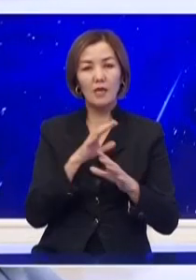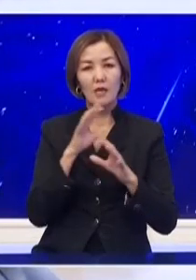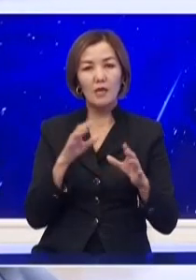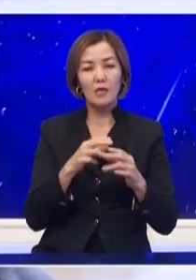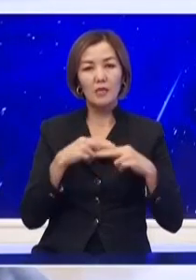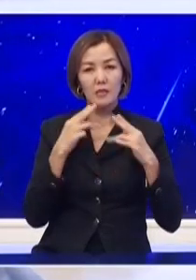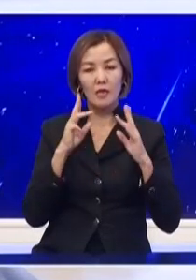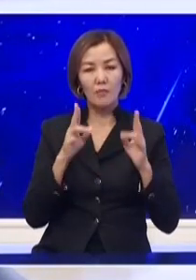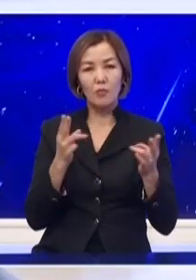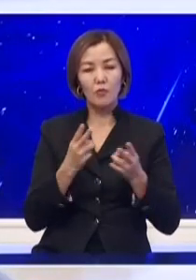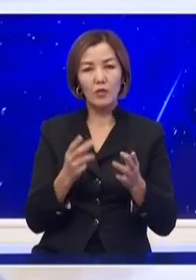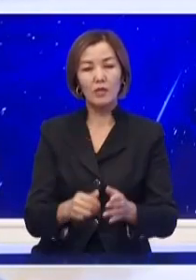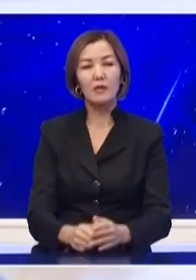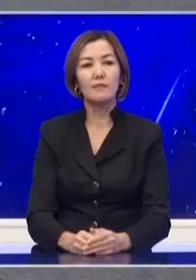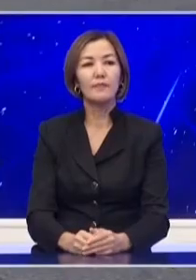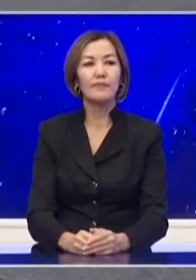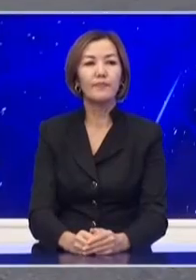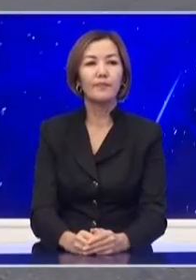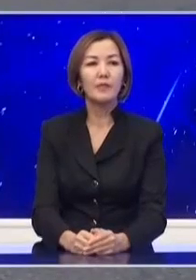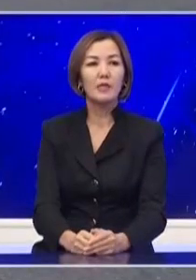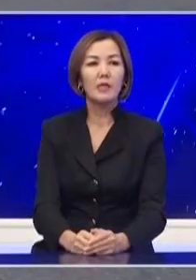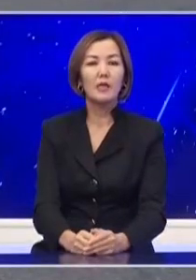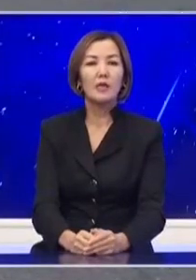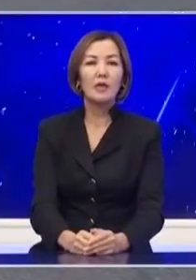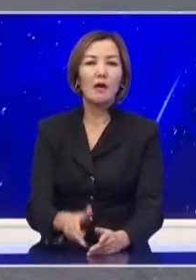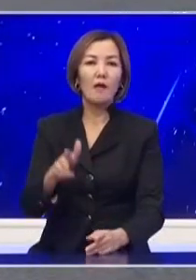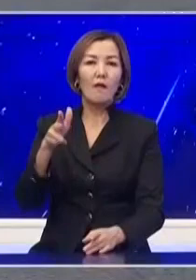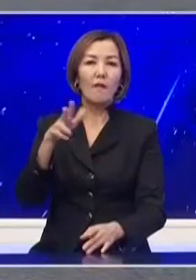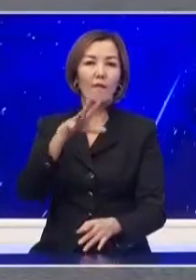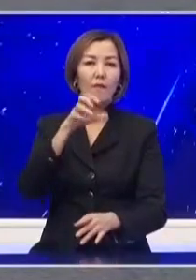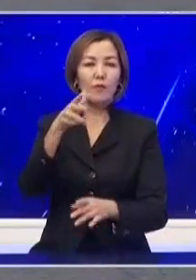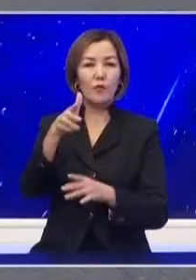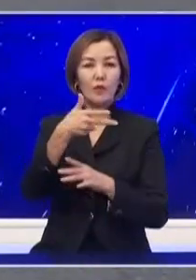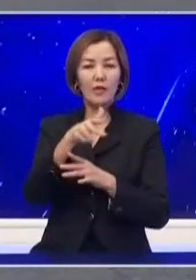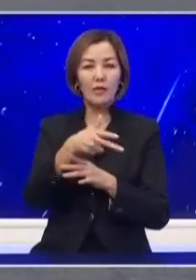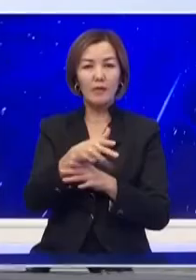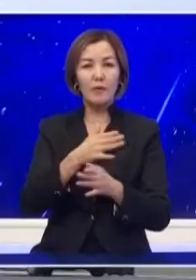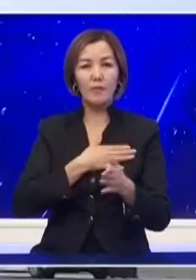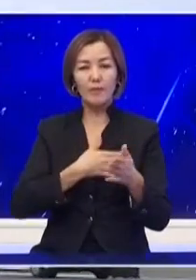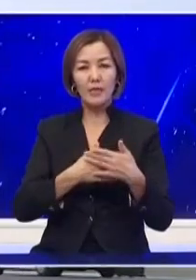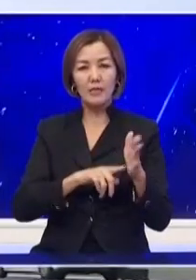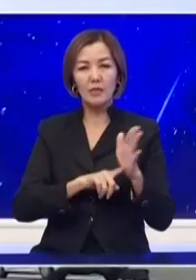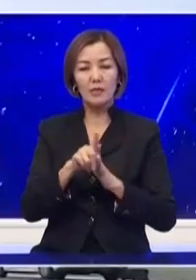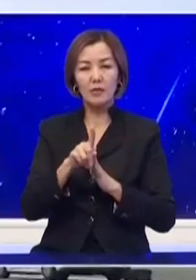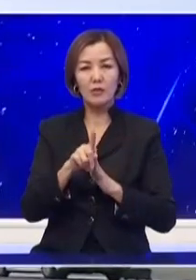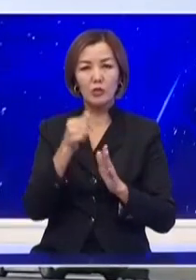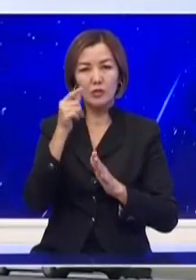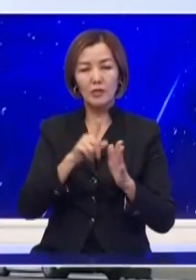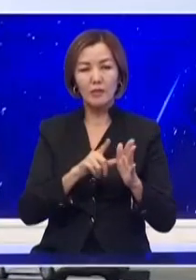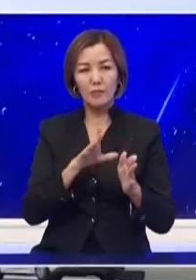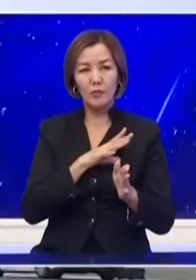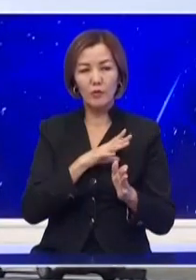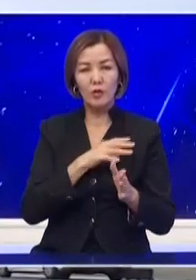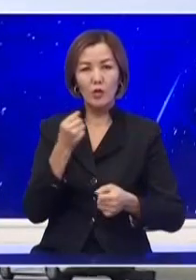көлік ережесін қатаң сақтауға шақырамыз. Мамандар Crispy фоторадарымен жыл басынан бері белсенді жұмыс жасай бастапты. Себебі жол жүру